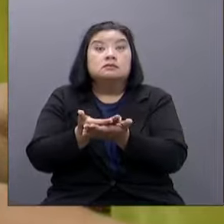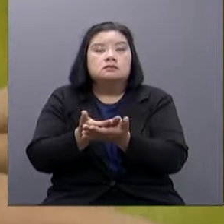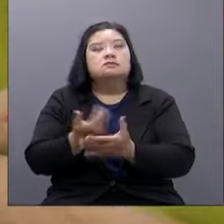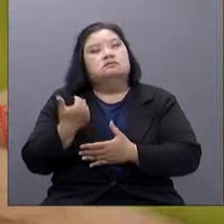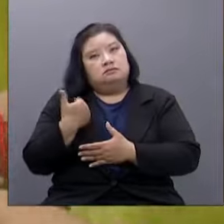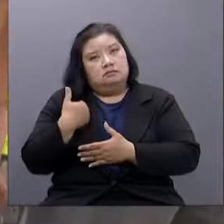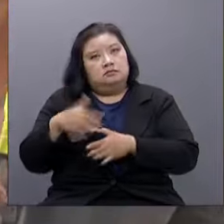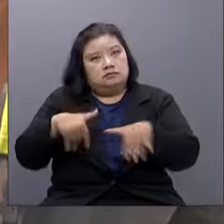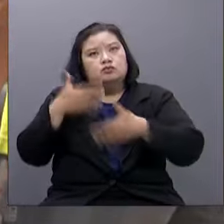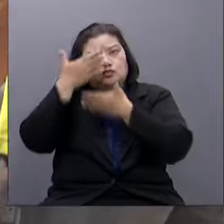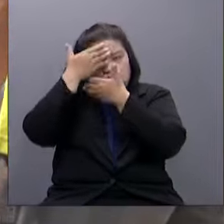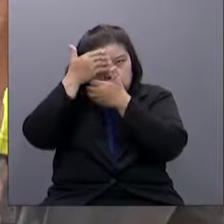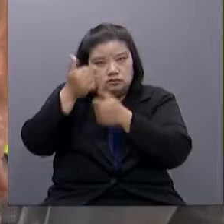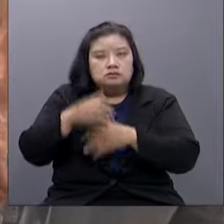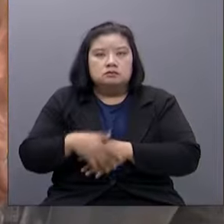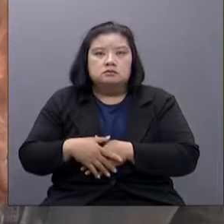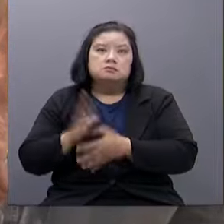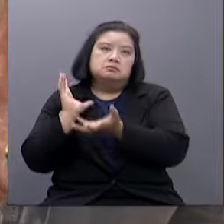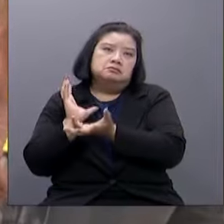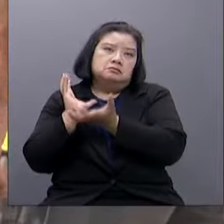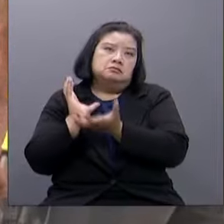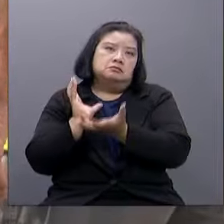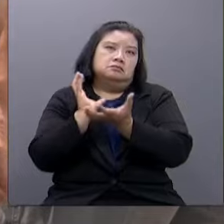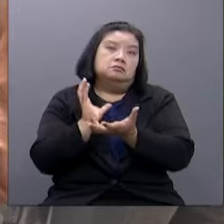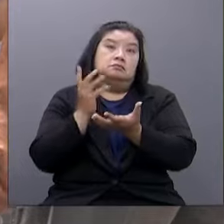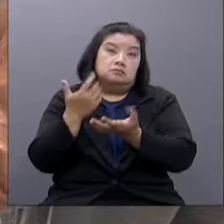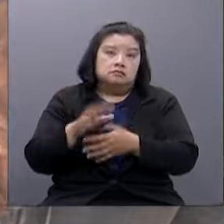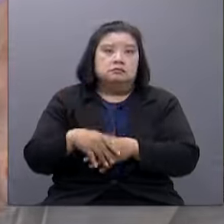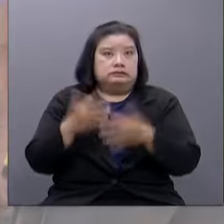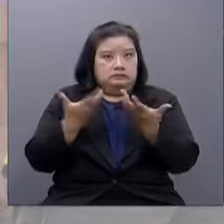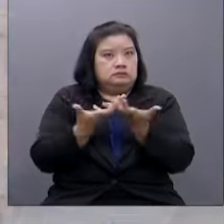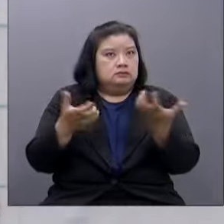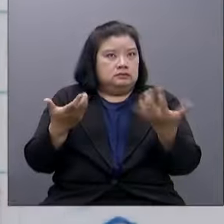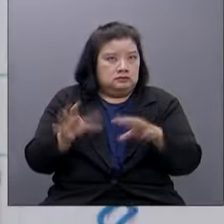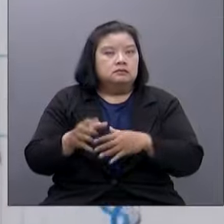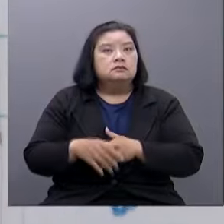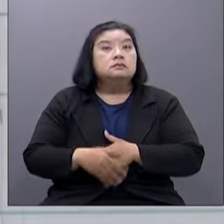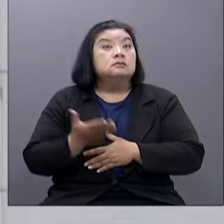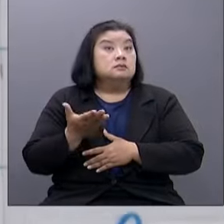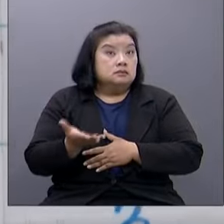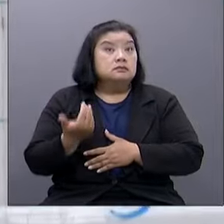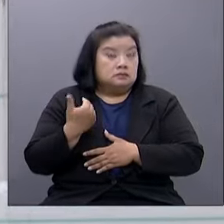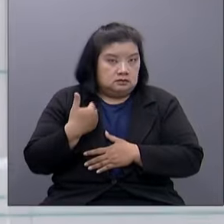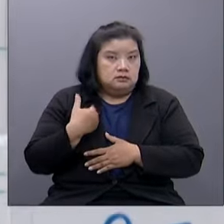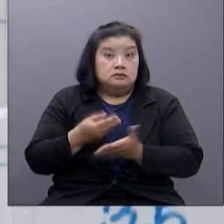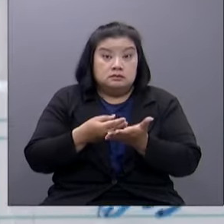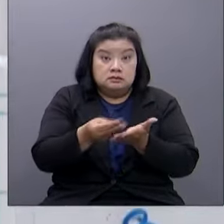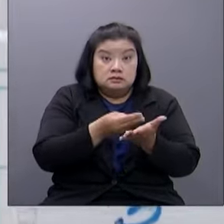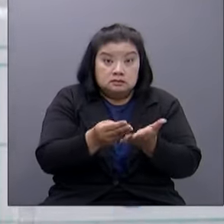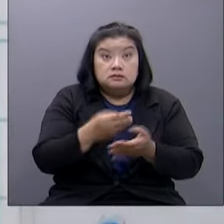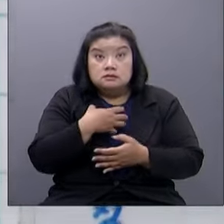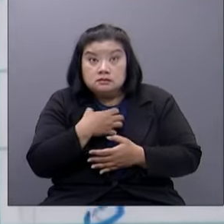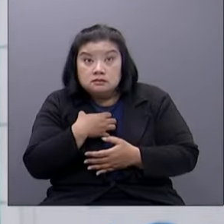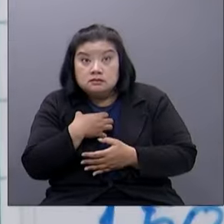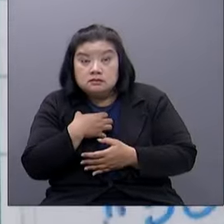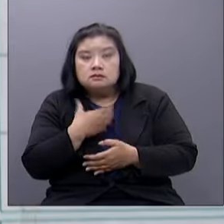ที่เดินทางมาพร้อมขยะถุงใหญ่ที่ถูกแยกประเภทมาแล้วโดยเทศบาลจะจัดจุดรับซื้อขยะและขายในราค